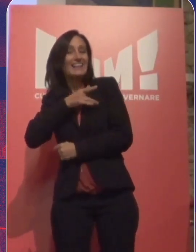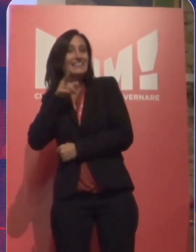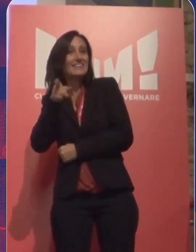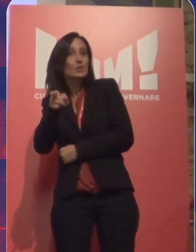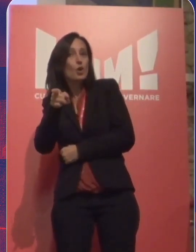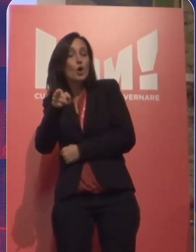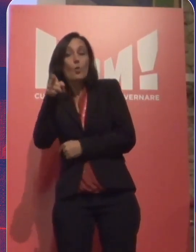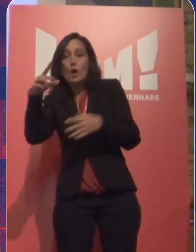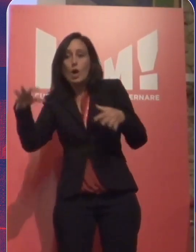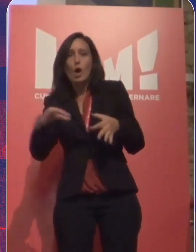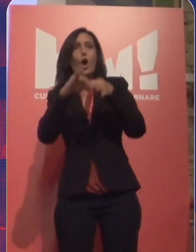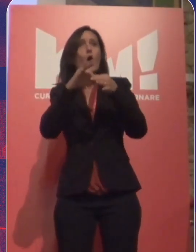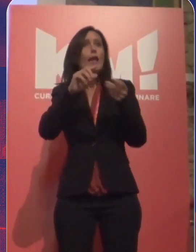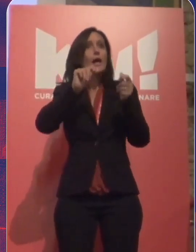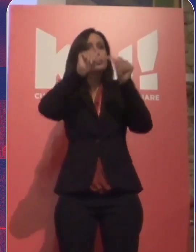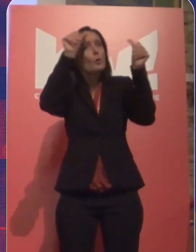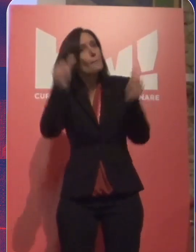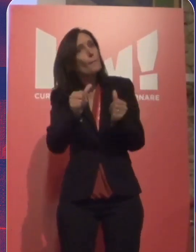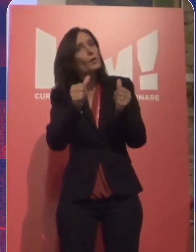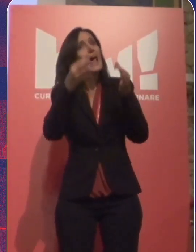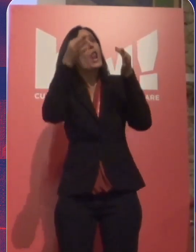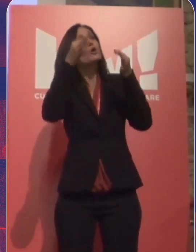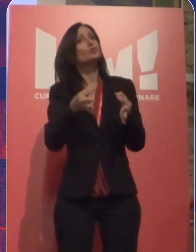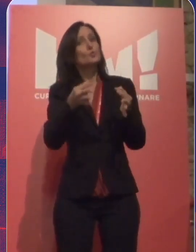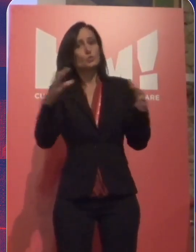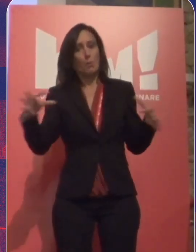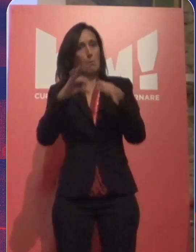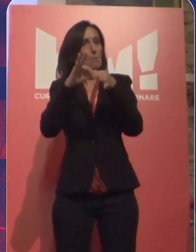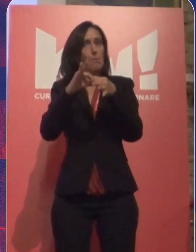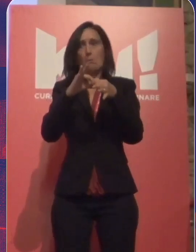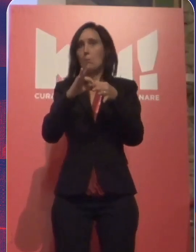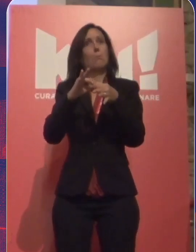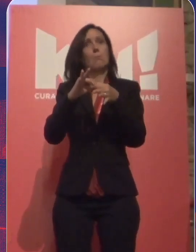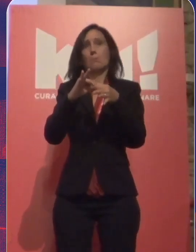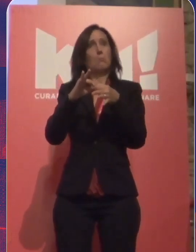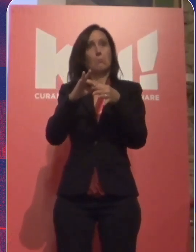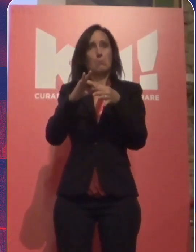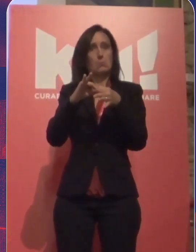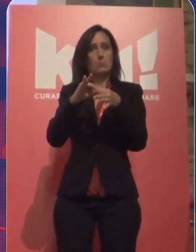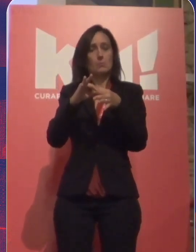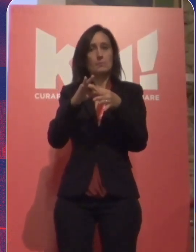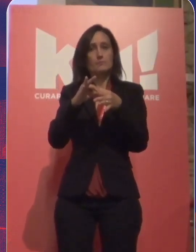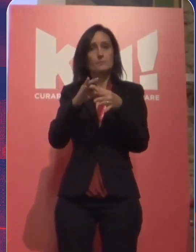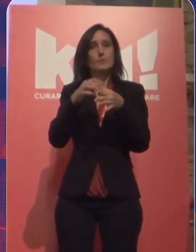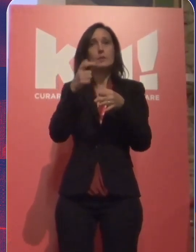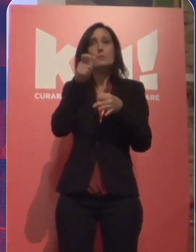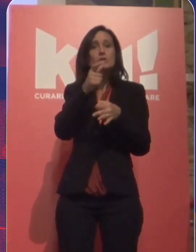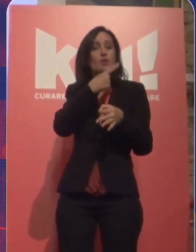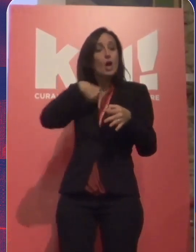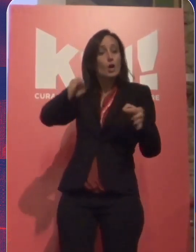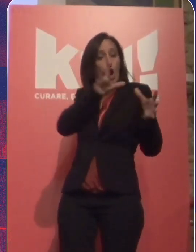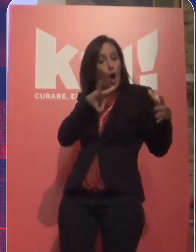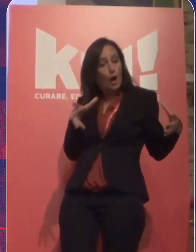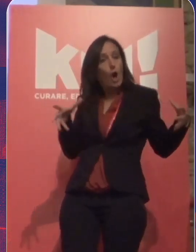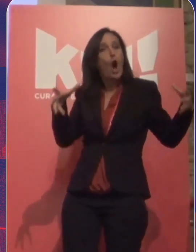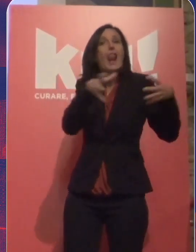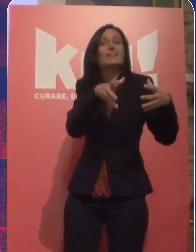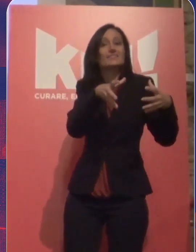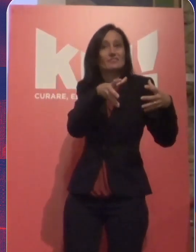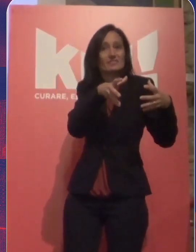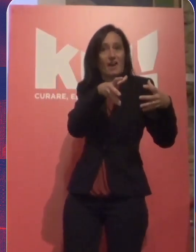prima perché nella misura in cui noi abbiamo collettivamente fatto esperienza della